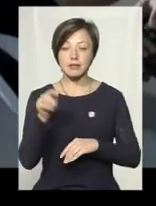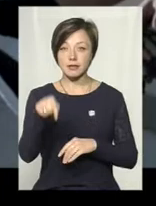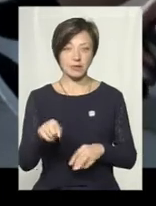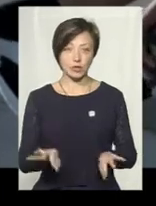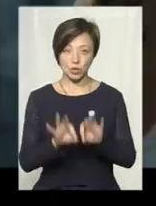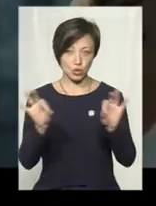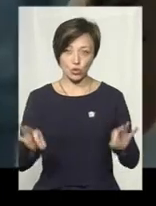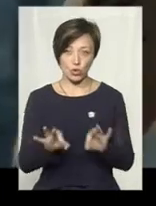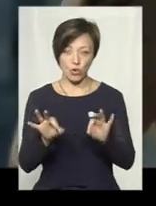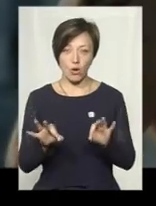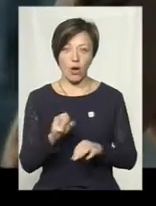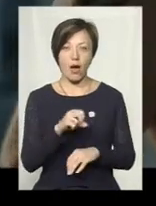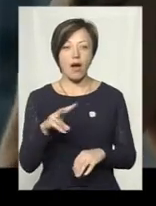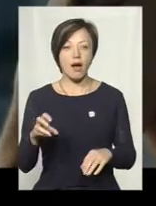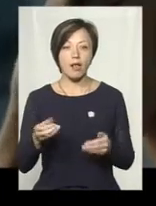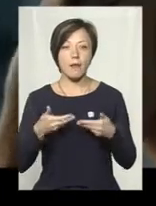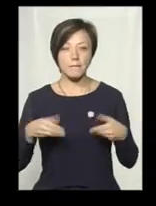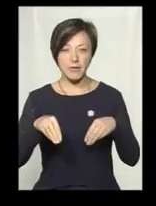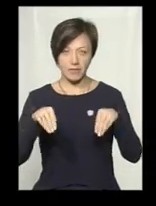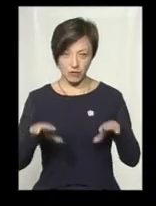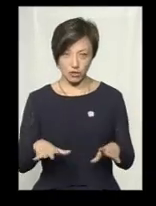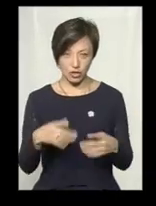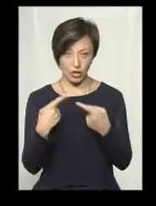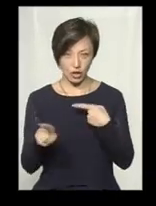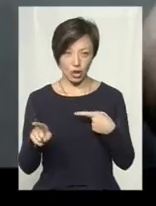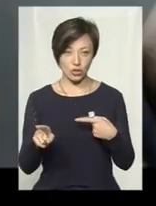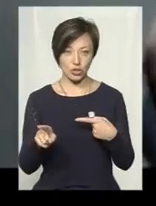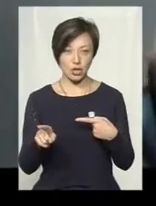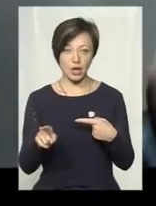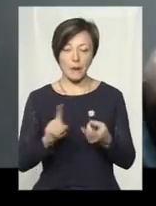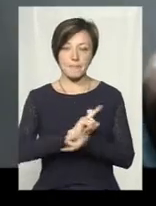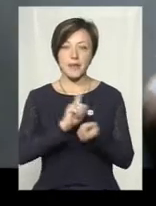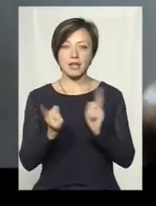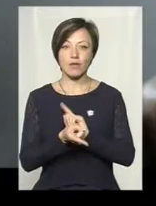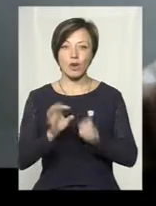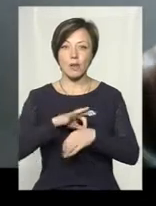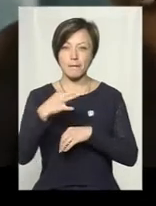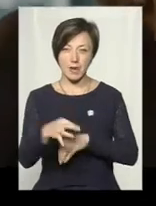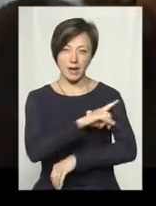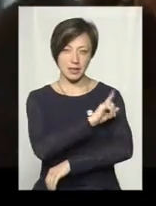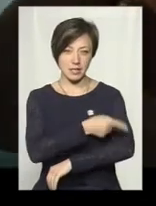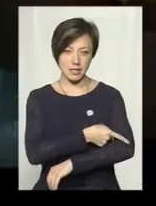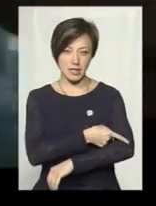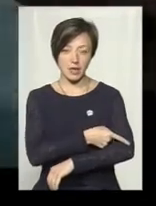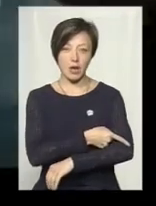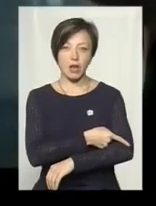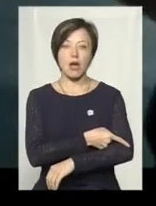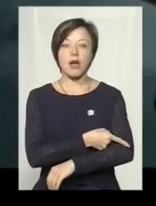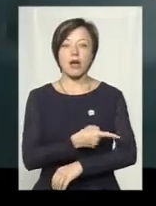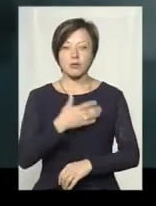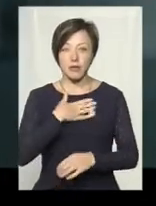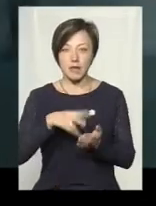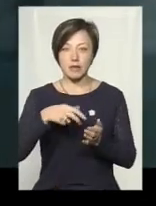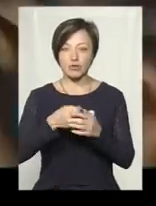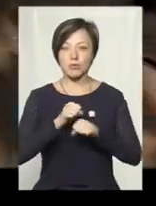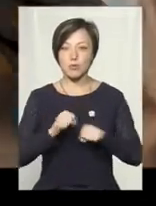нічого. Але ми вирішили інакше. Перетворили біль на силу. Схилили голову, щоб